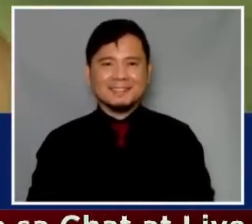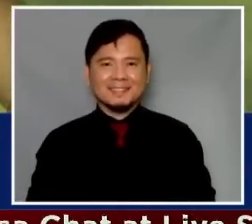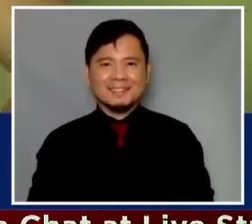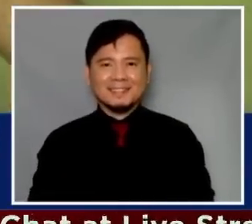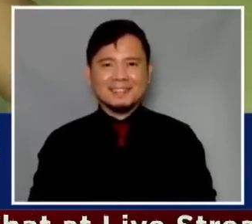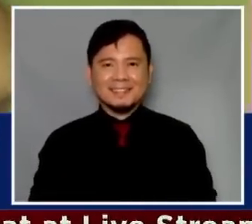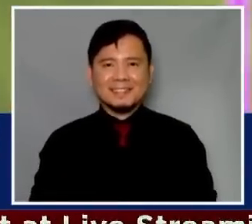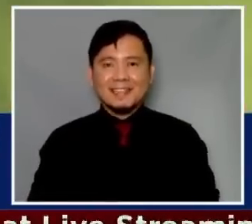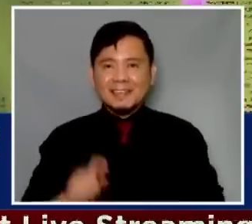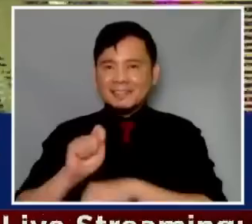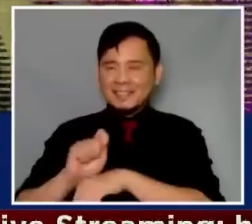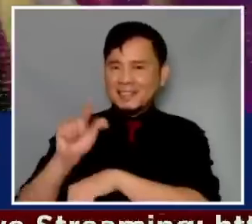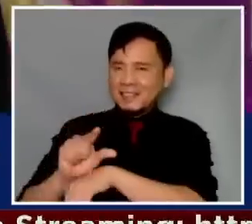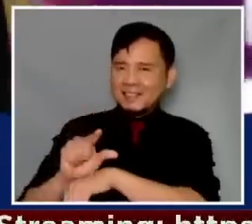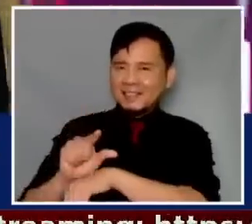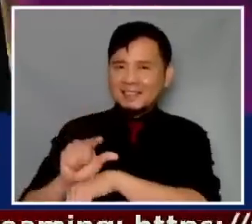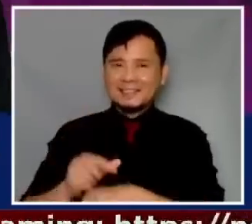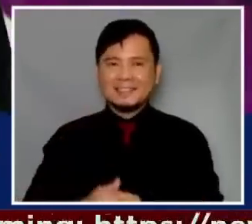at Taguig.